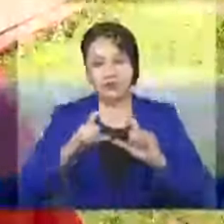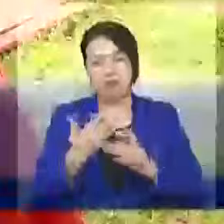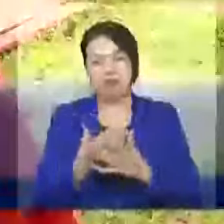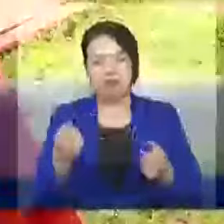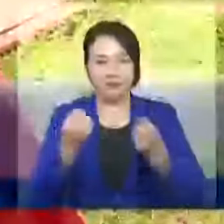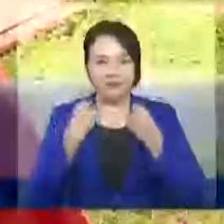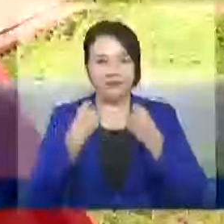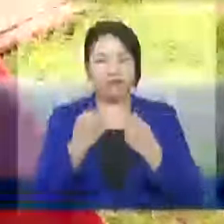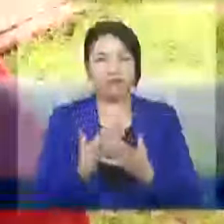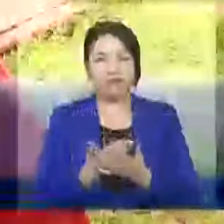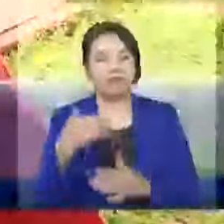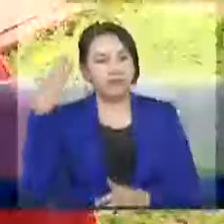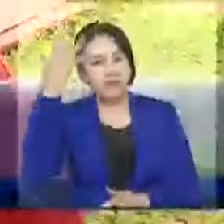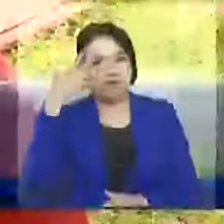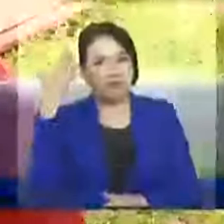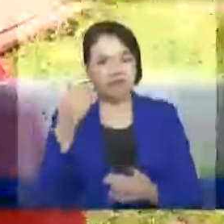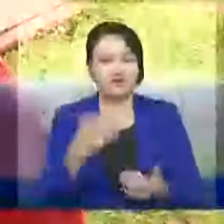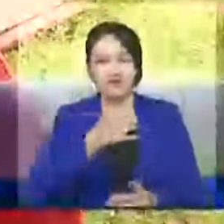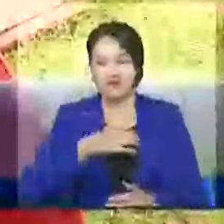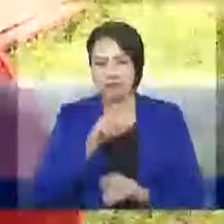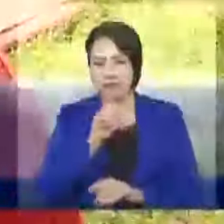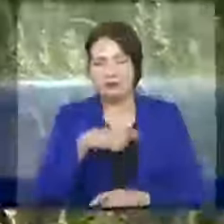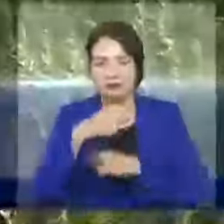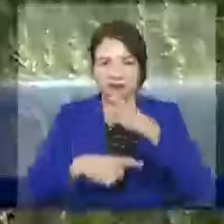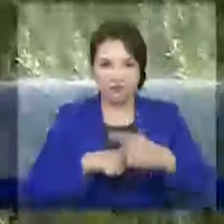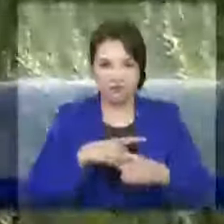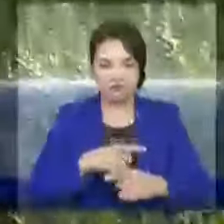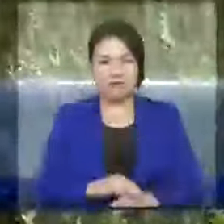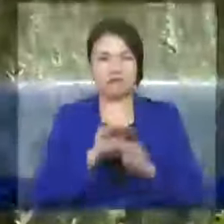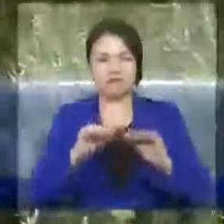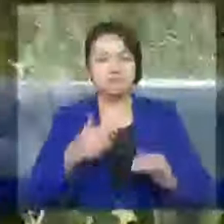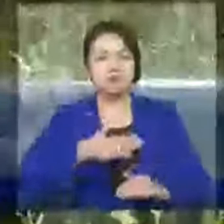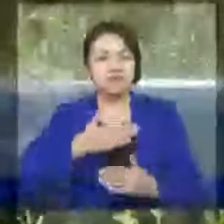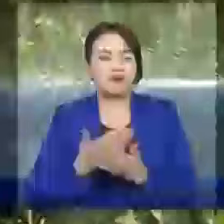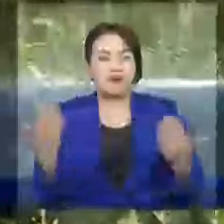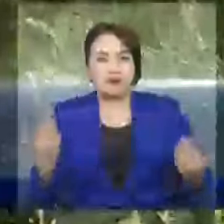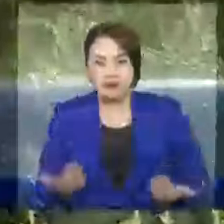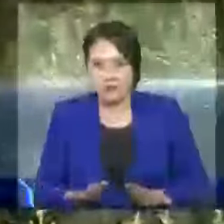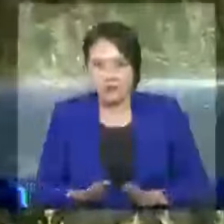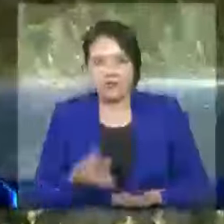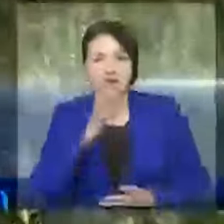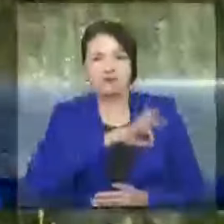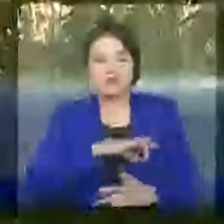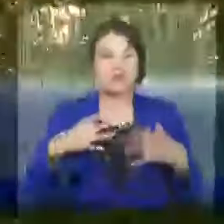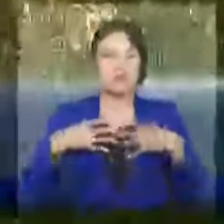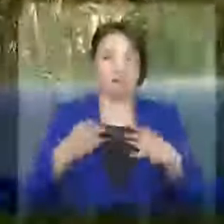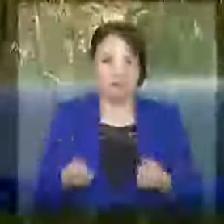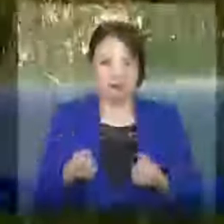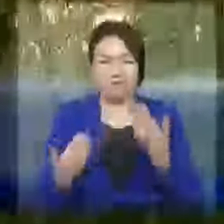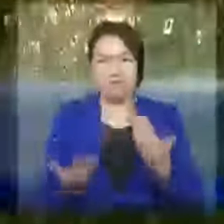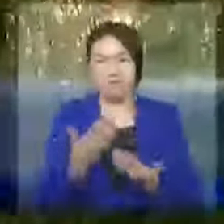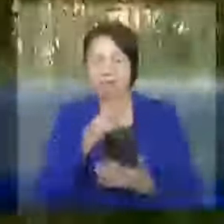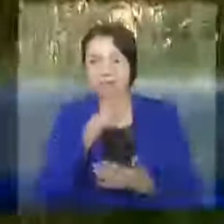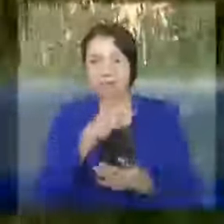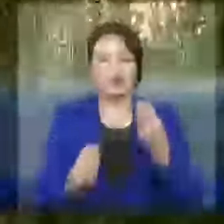спорт развивает критическое мышление, что очень важно для человека в будущем. У детей активный образ жизни. Это полезно для здоровья. А если во